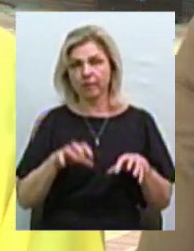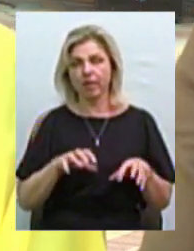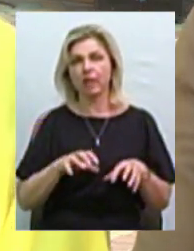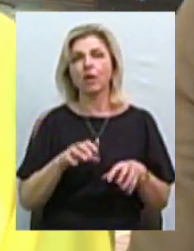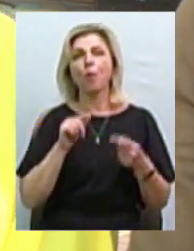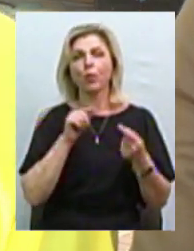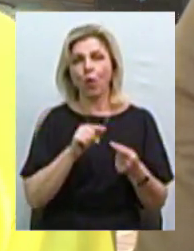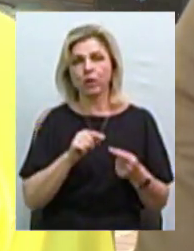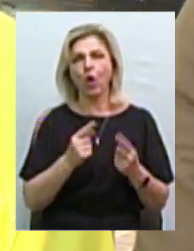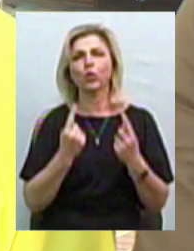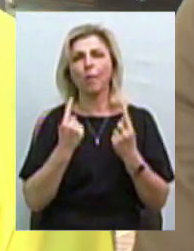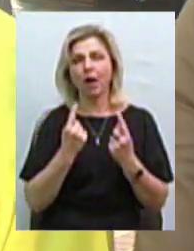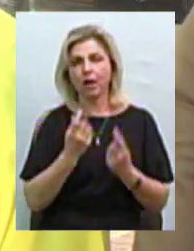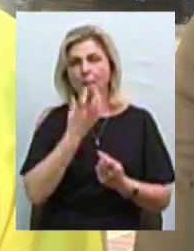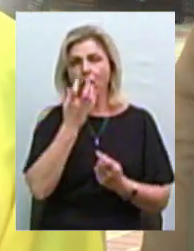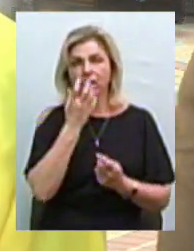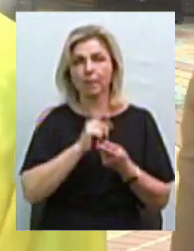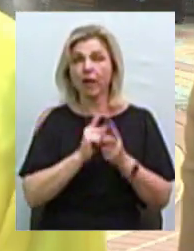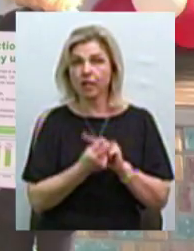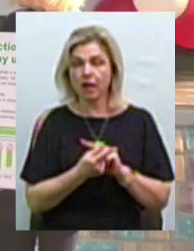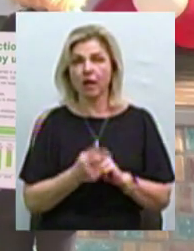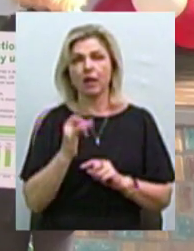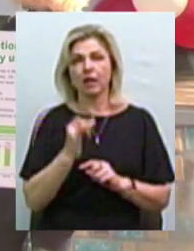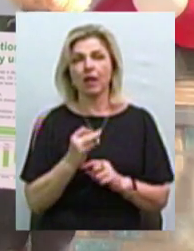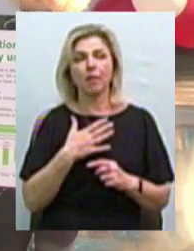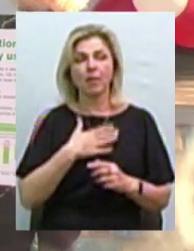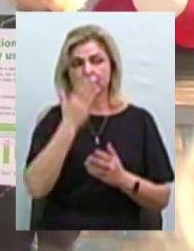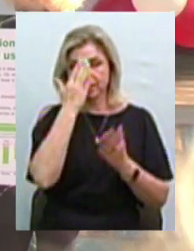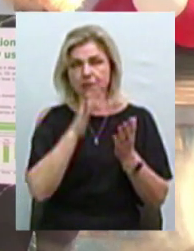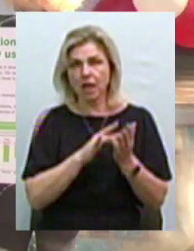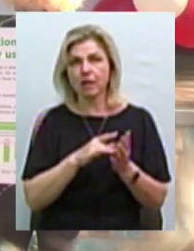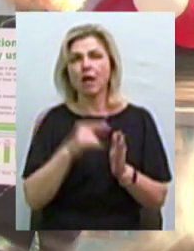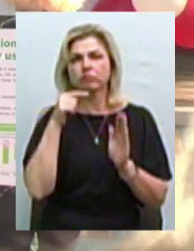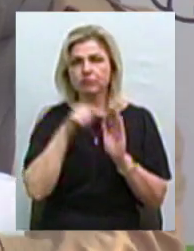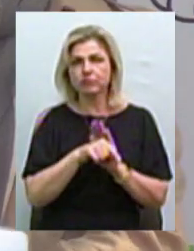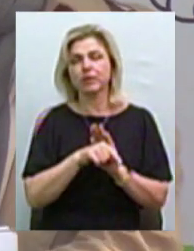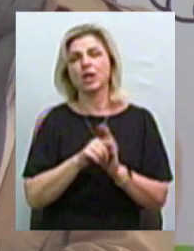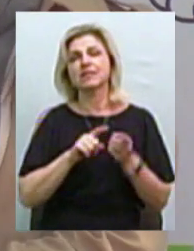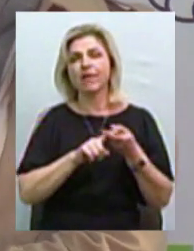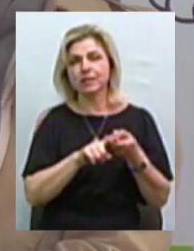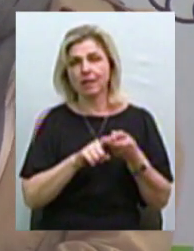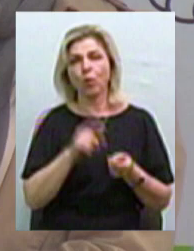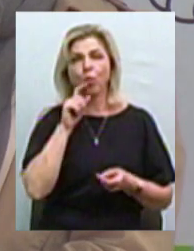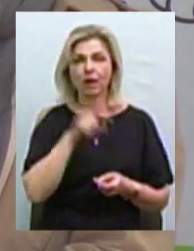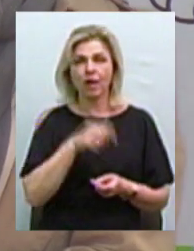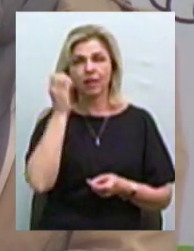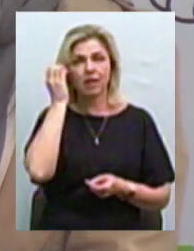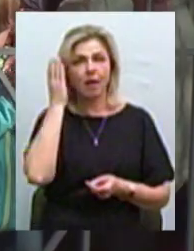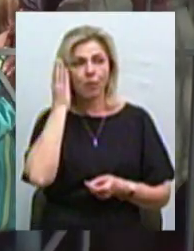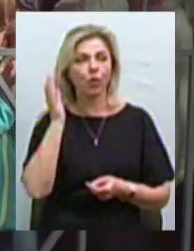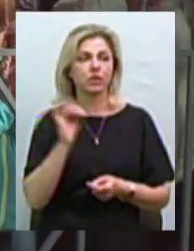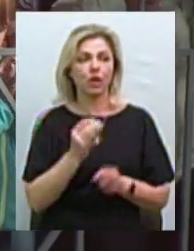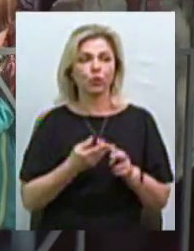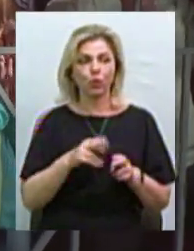І наша одна із наших цілей – також поглибити зв'язки, дружні зв'язки між Україною та Японією. І саме тому